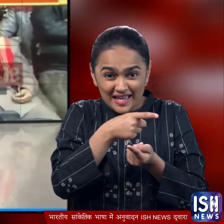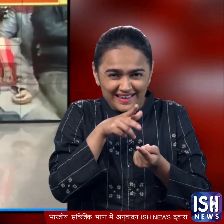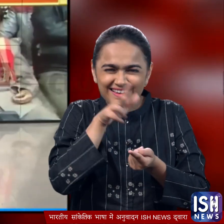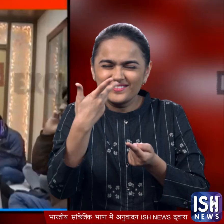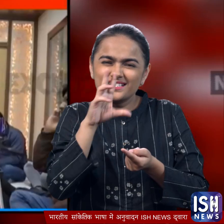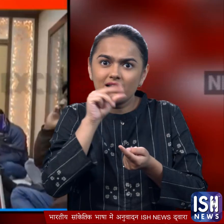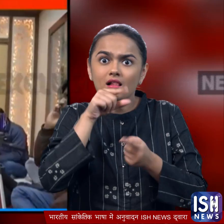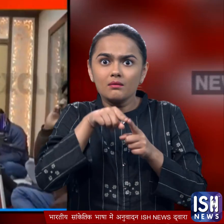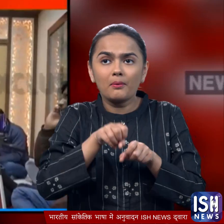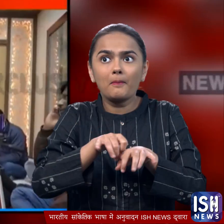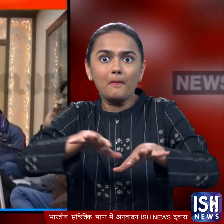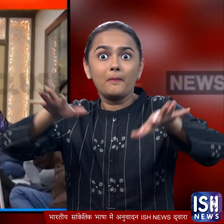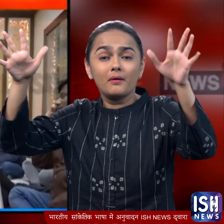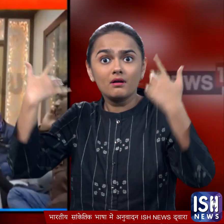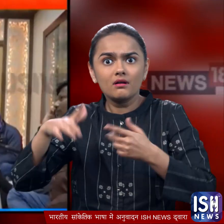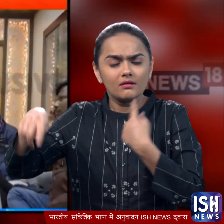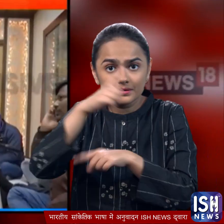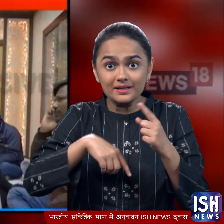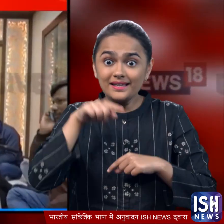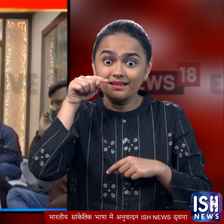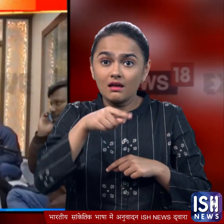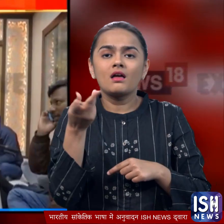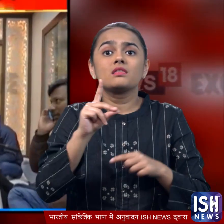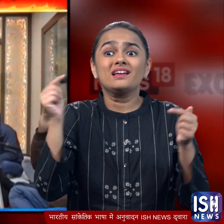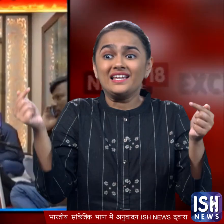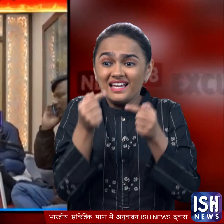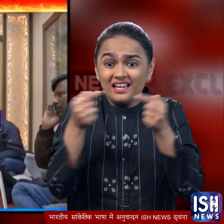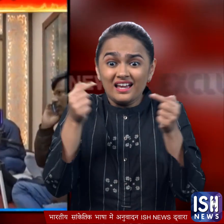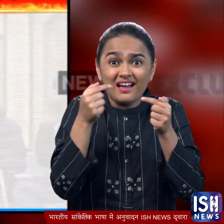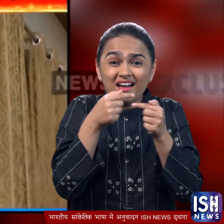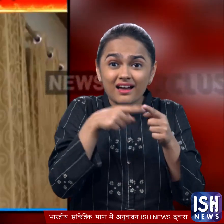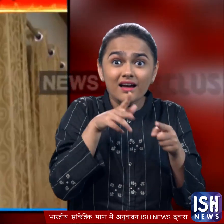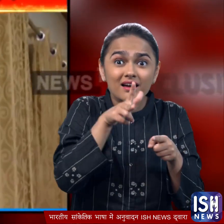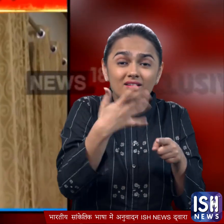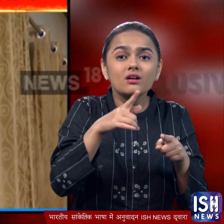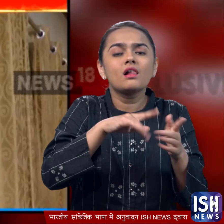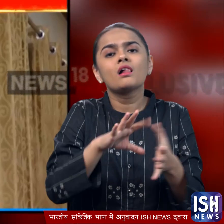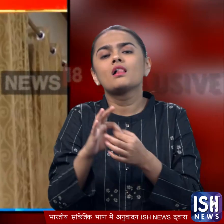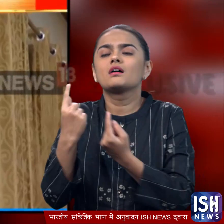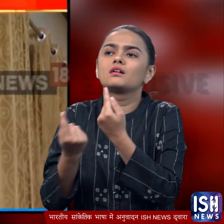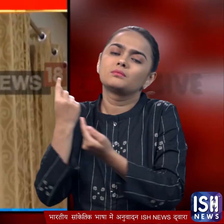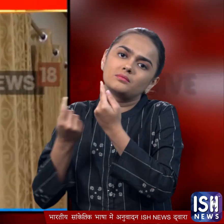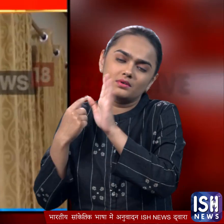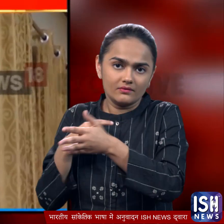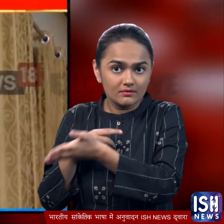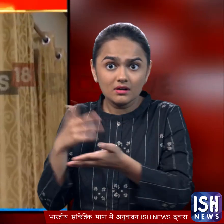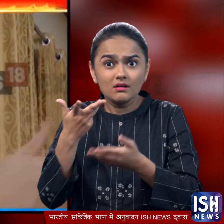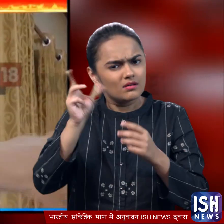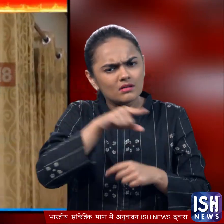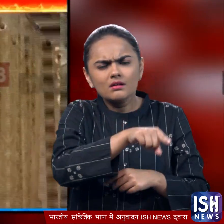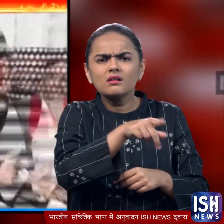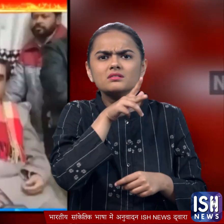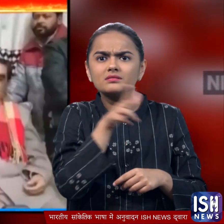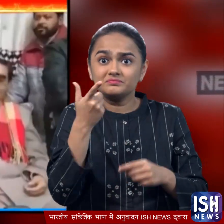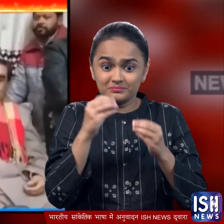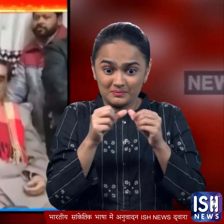था, जिसके बाद वो एक और विवादास्पद बयान की वजह से चर्चा में आ गए। इस बार उन्होंने दिल्ली के बटला हाउस एनकाउंटर पर ही सवाल उठा